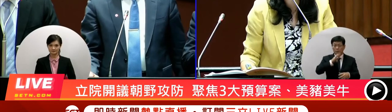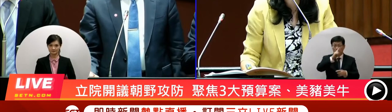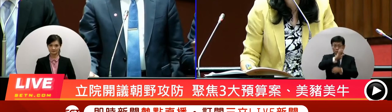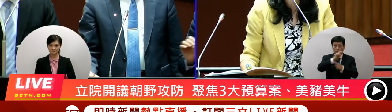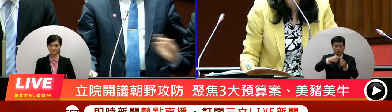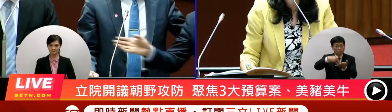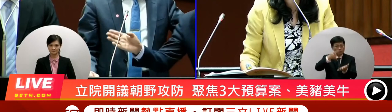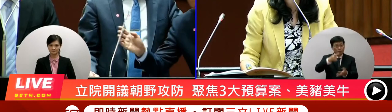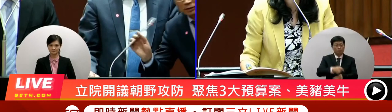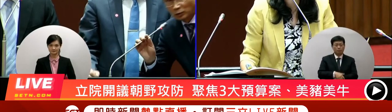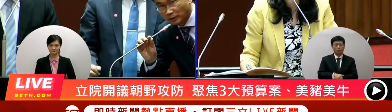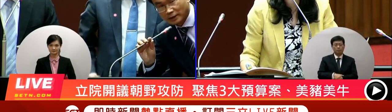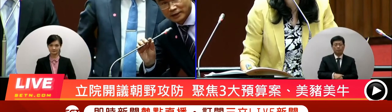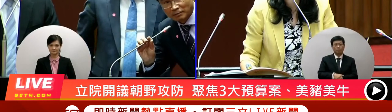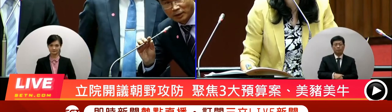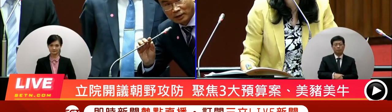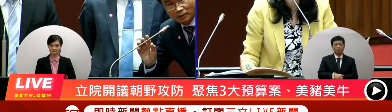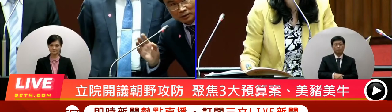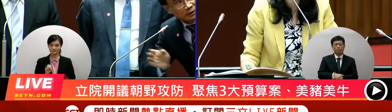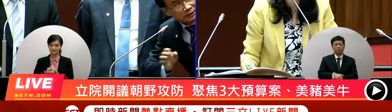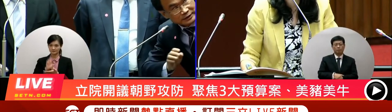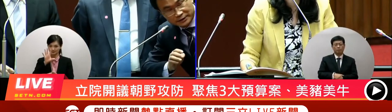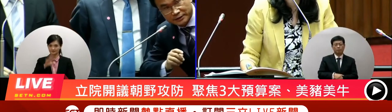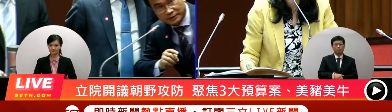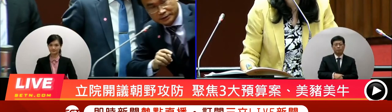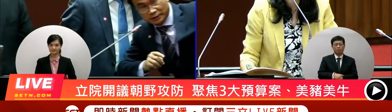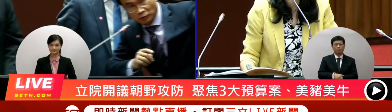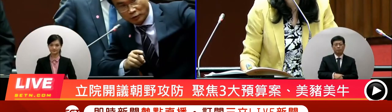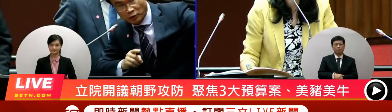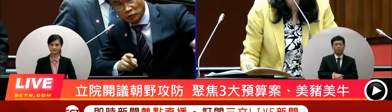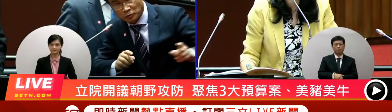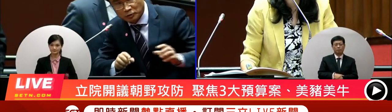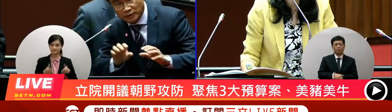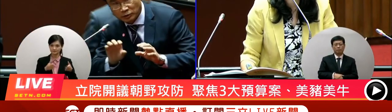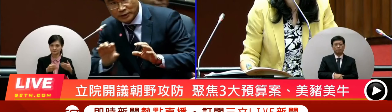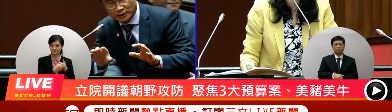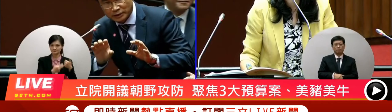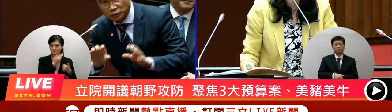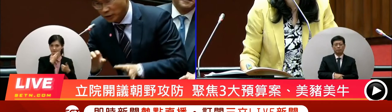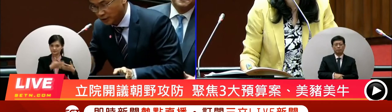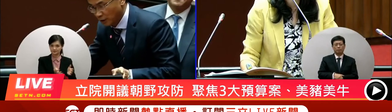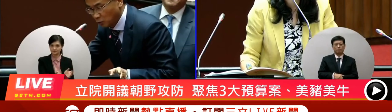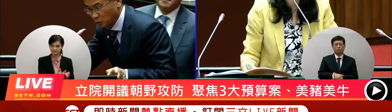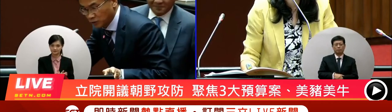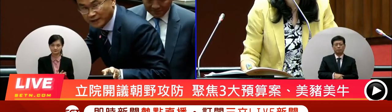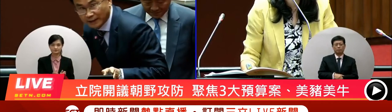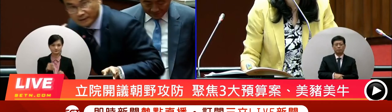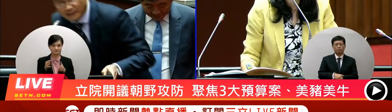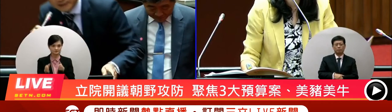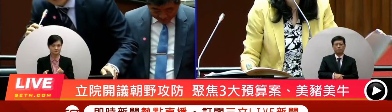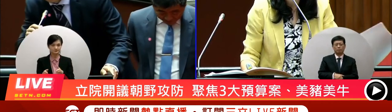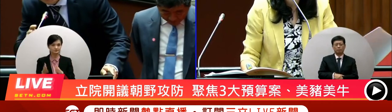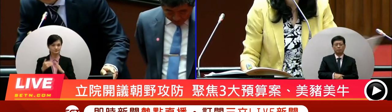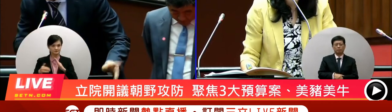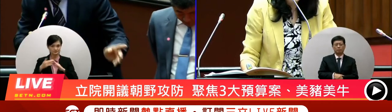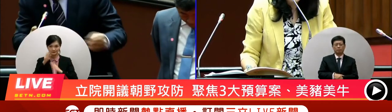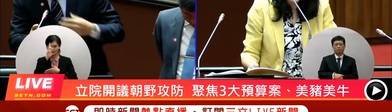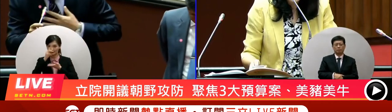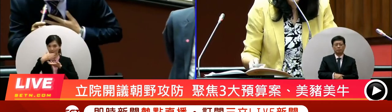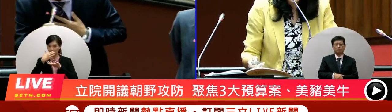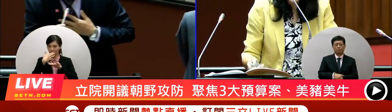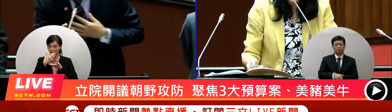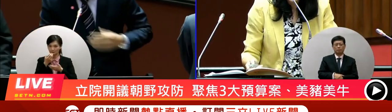次。 喂，我可不可以跟你报告，这个是针对卫福部针对整个学校午餐在食品安全的